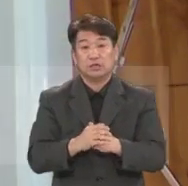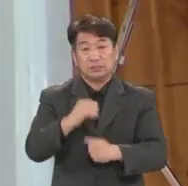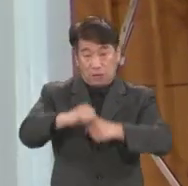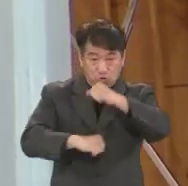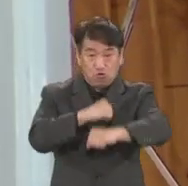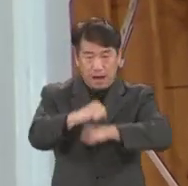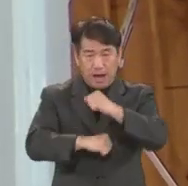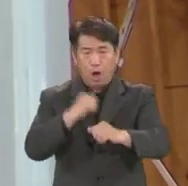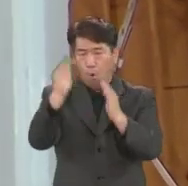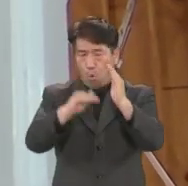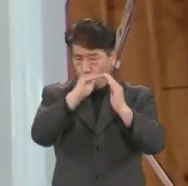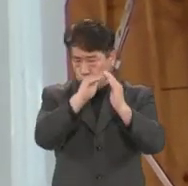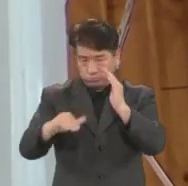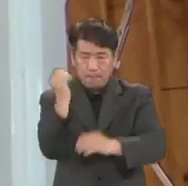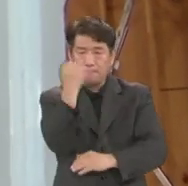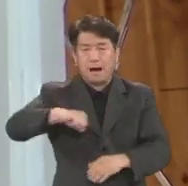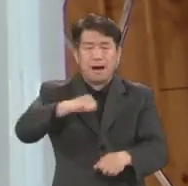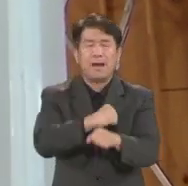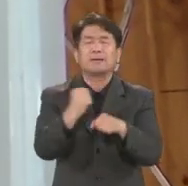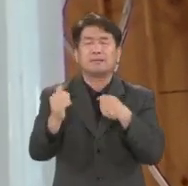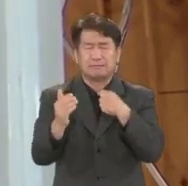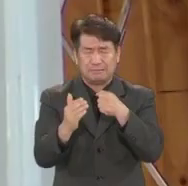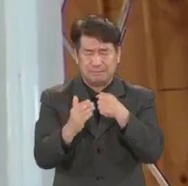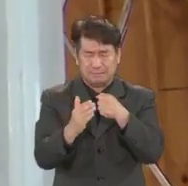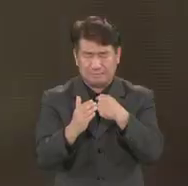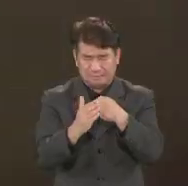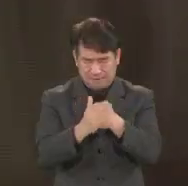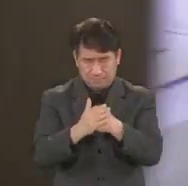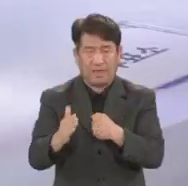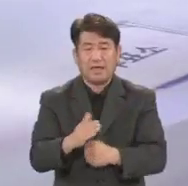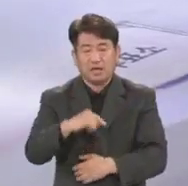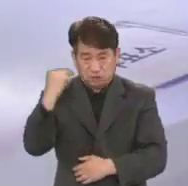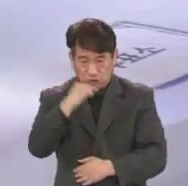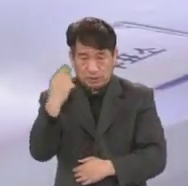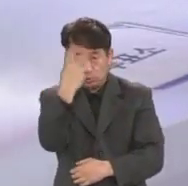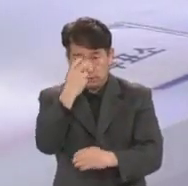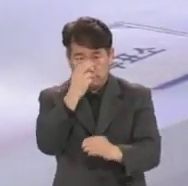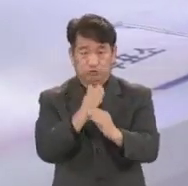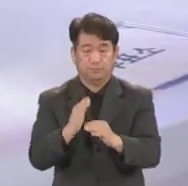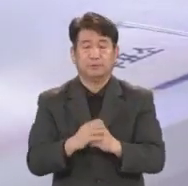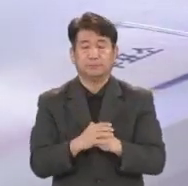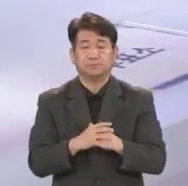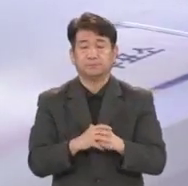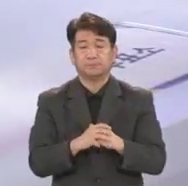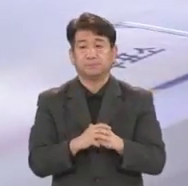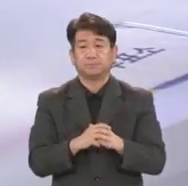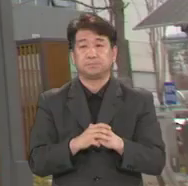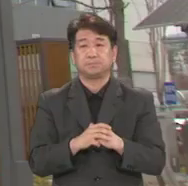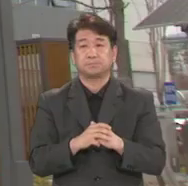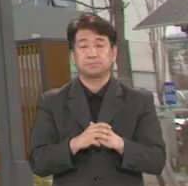선거의 자유와 공장을 심각하게 훼손하는 범죄에 대해 엄중 대처할 방침입니다